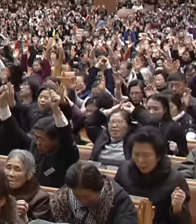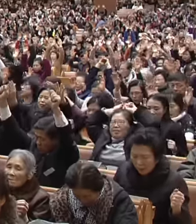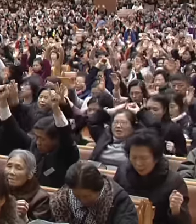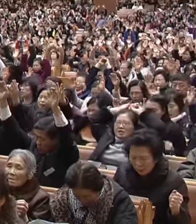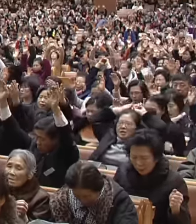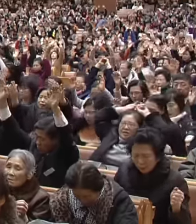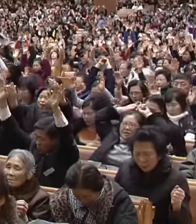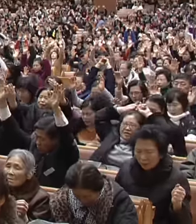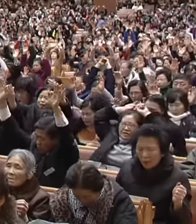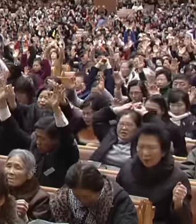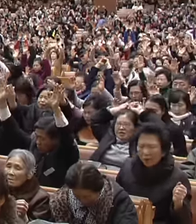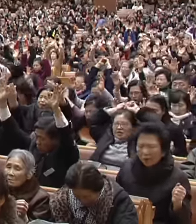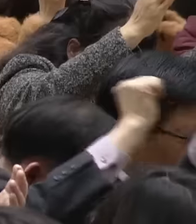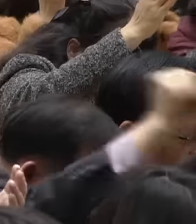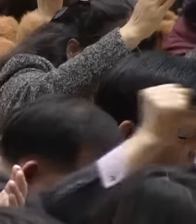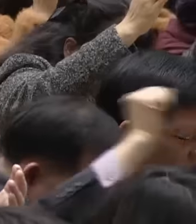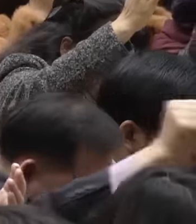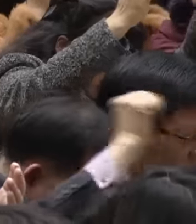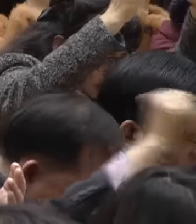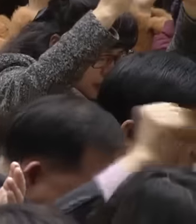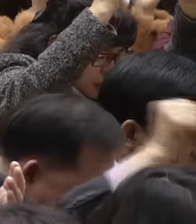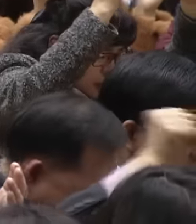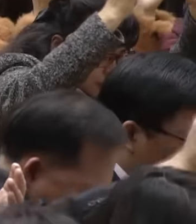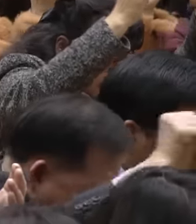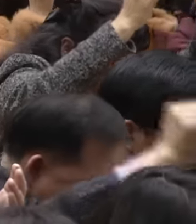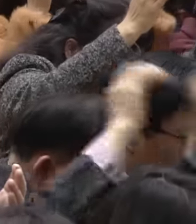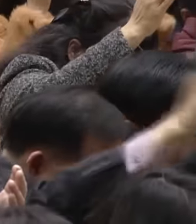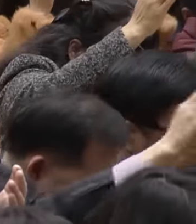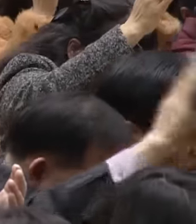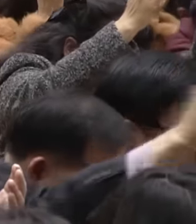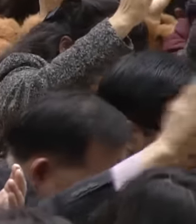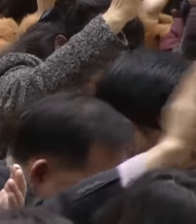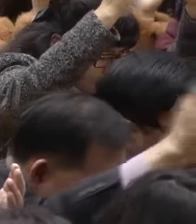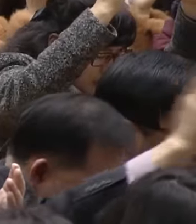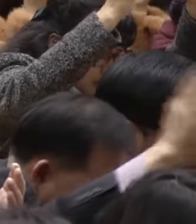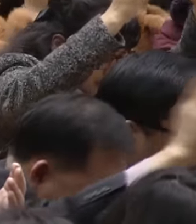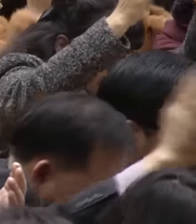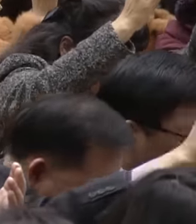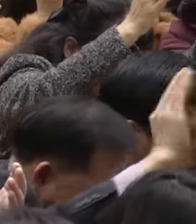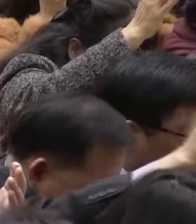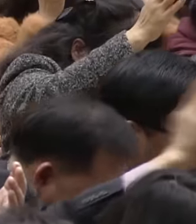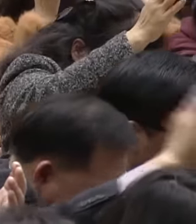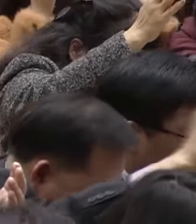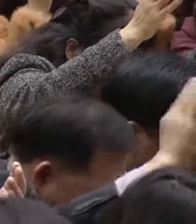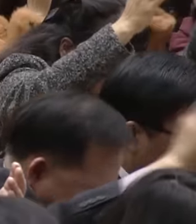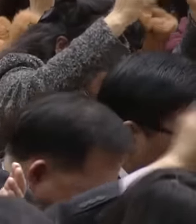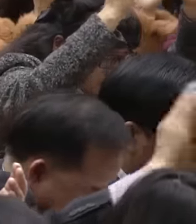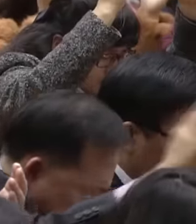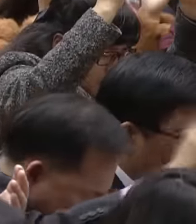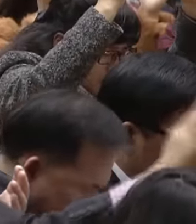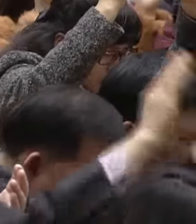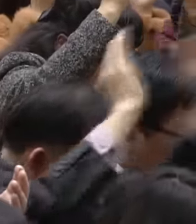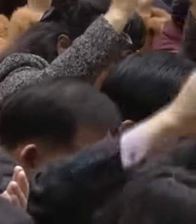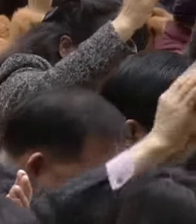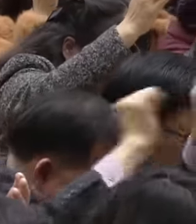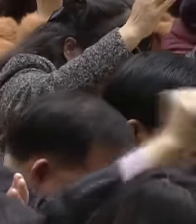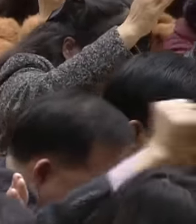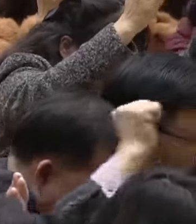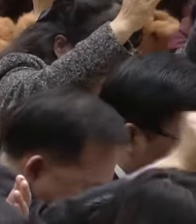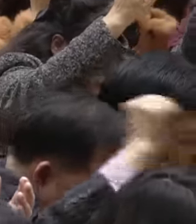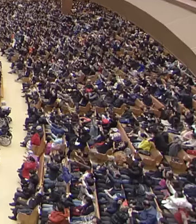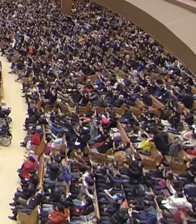되는데, 내가 게으르고 낙해했던 나의 죄악들을 용서하여 주시고 부가심했던 나의 죄악들을